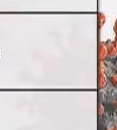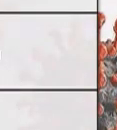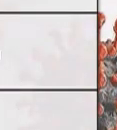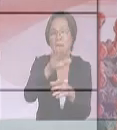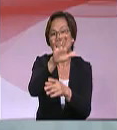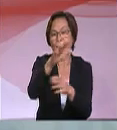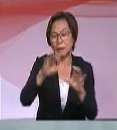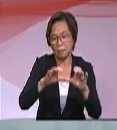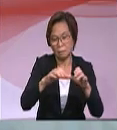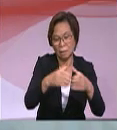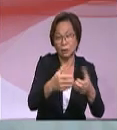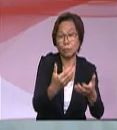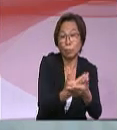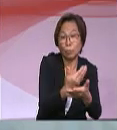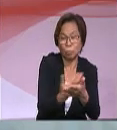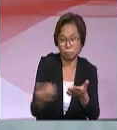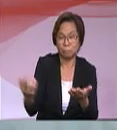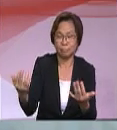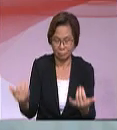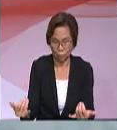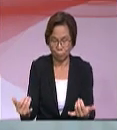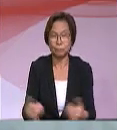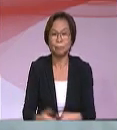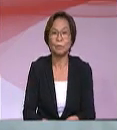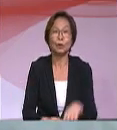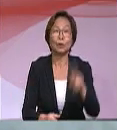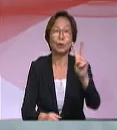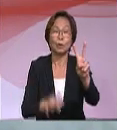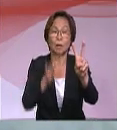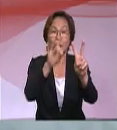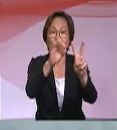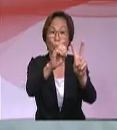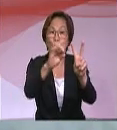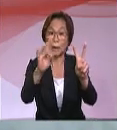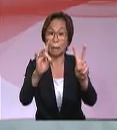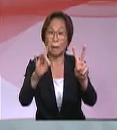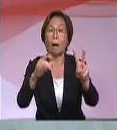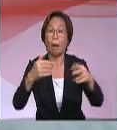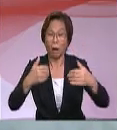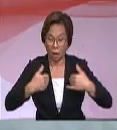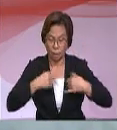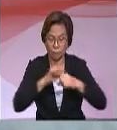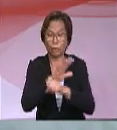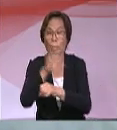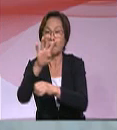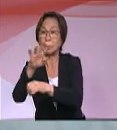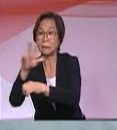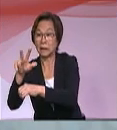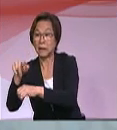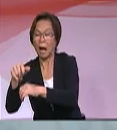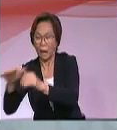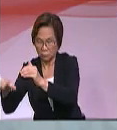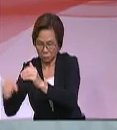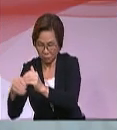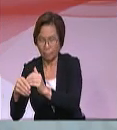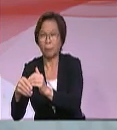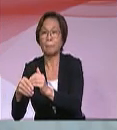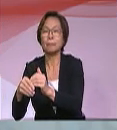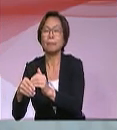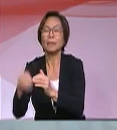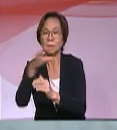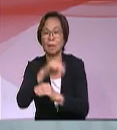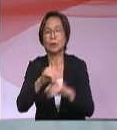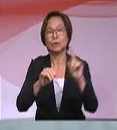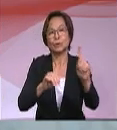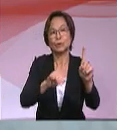5 kluster baru yang dilaporkan hari ini. Daripada 208 kluster aktif, 43 kluster ada pertambahan kes